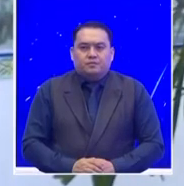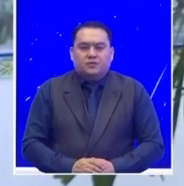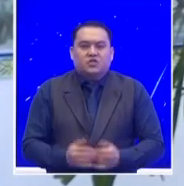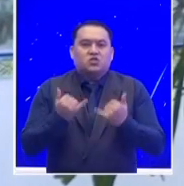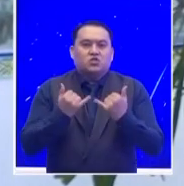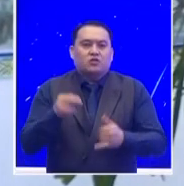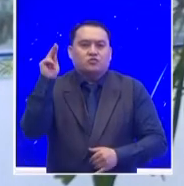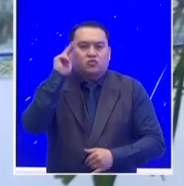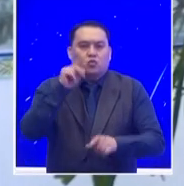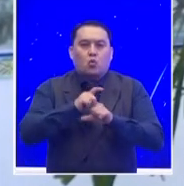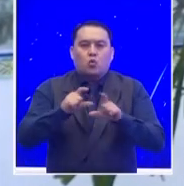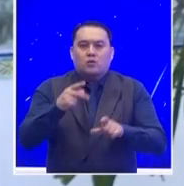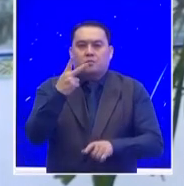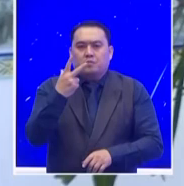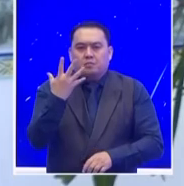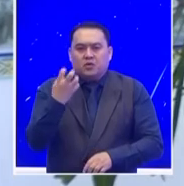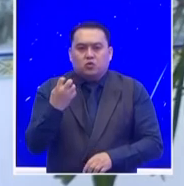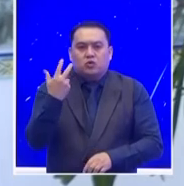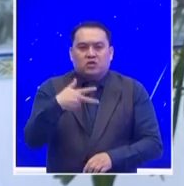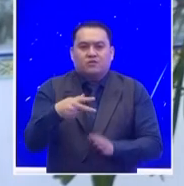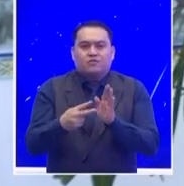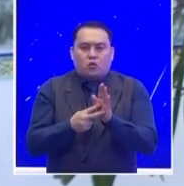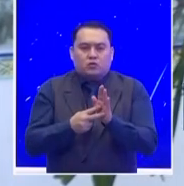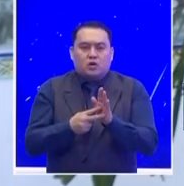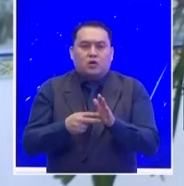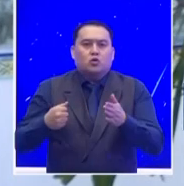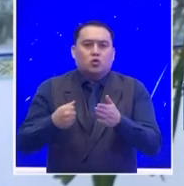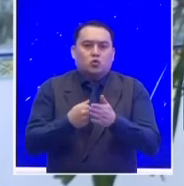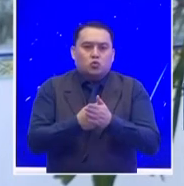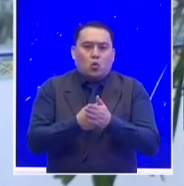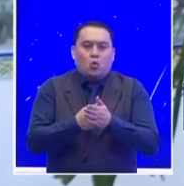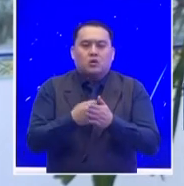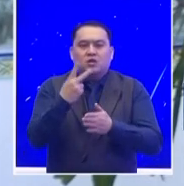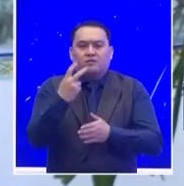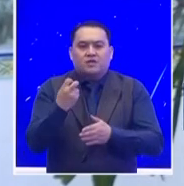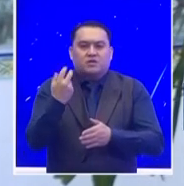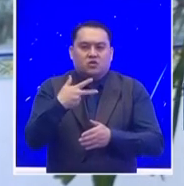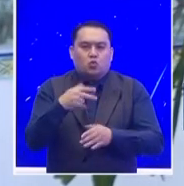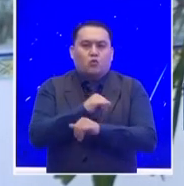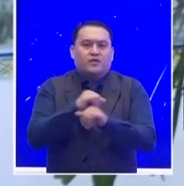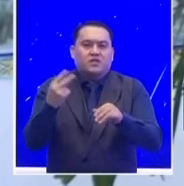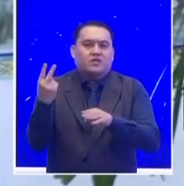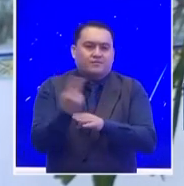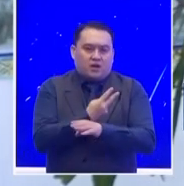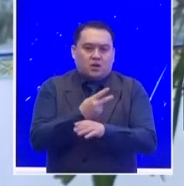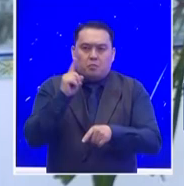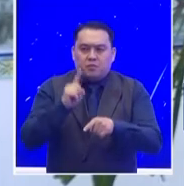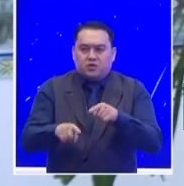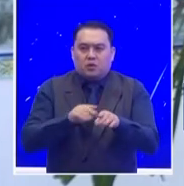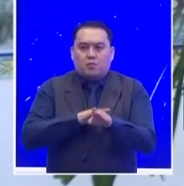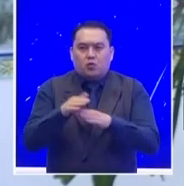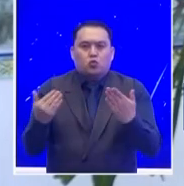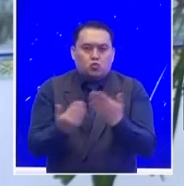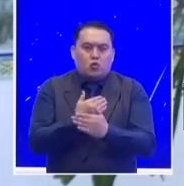Сейчас в школе обучается 538 детишек. До трагедии эта цифра составляла 234 ученика. Мы очень рады, что школа так быстро заполняется